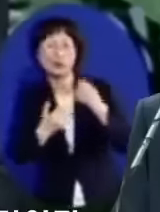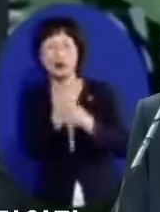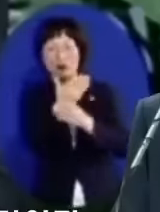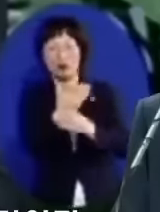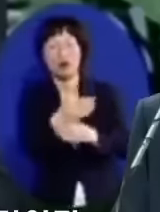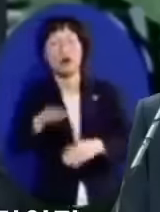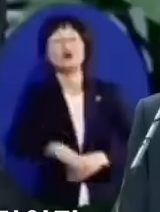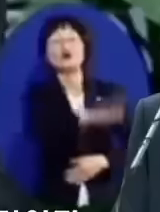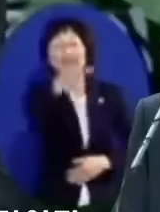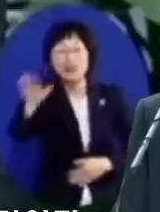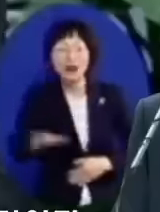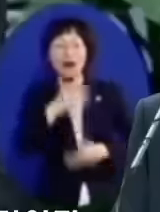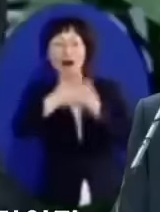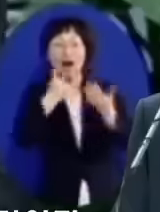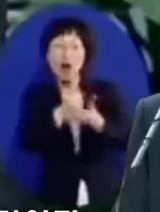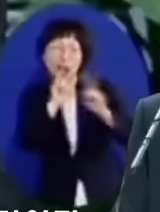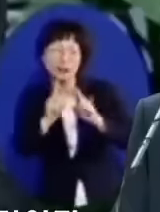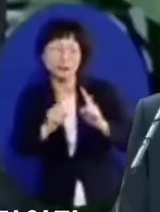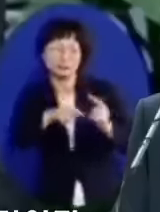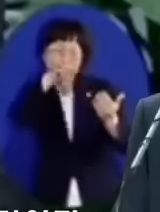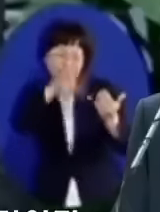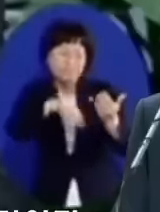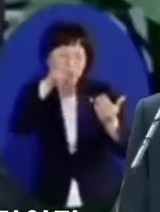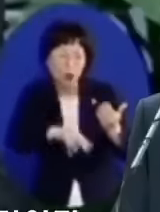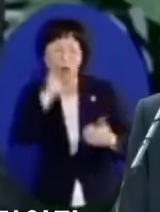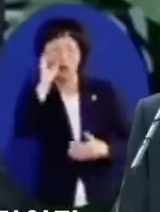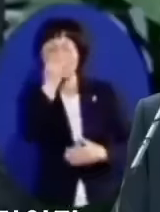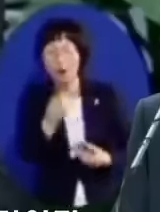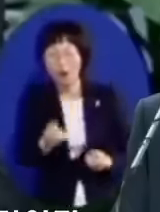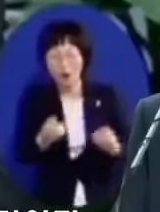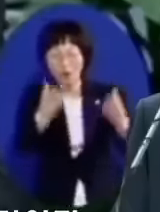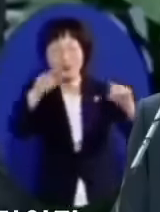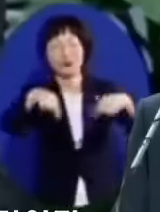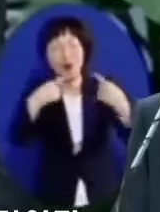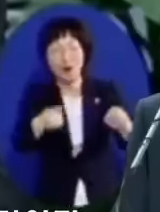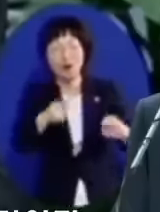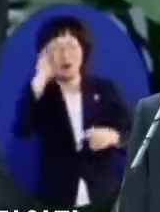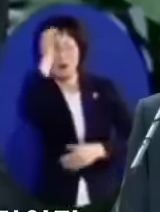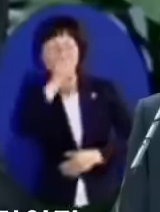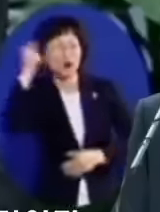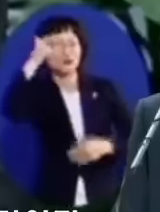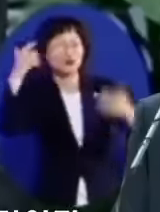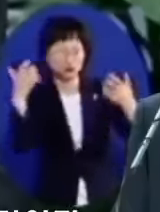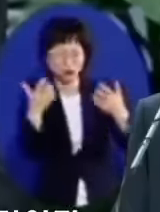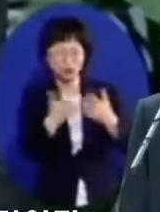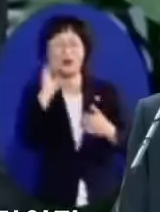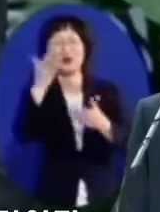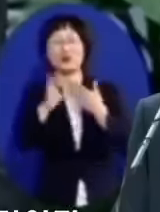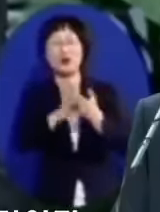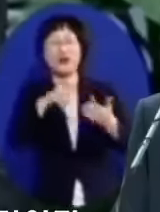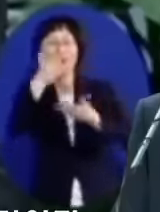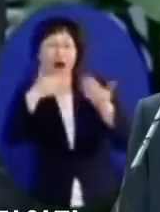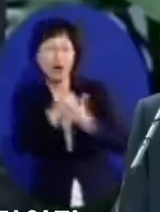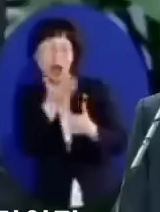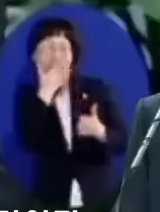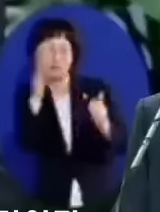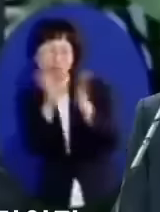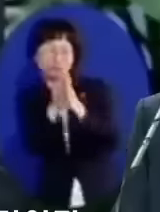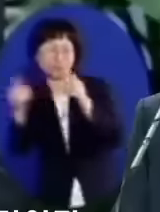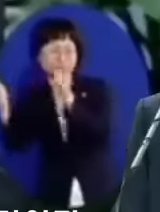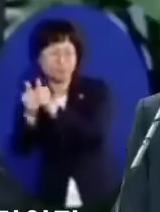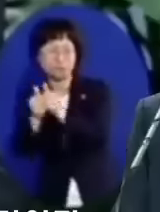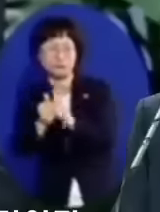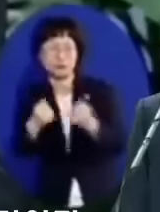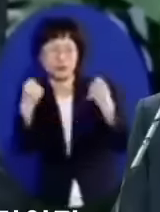우리가 하나님 말씀을 먹고 성찬을 떼고 성령에 충만해지면 하나님 편에 서서 힘이